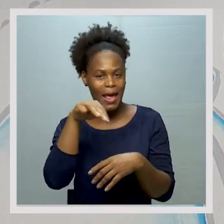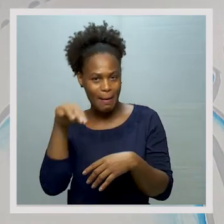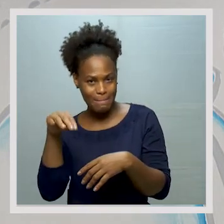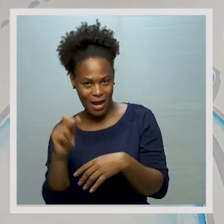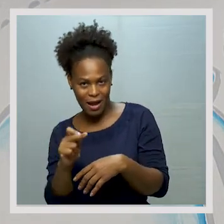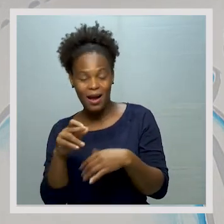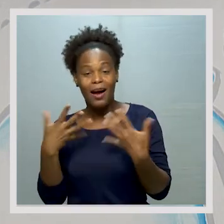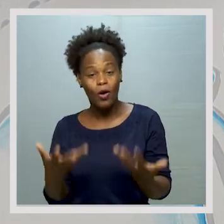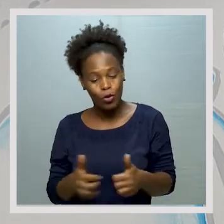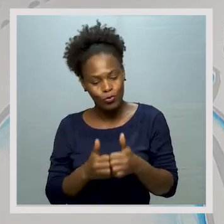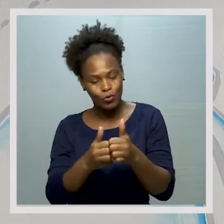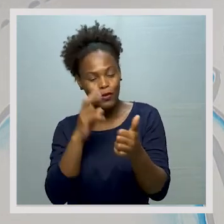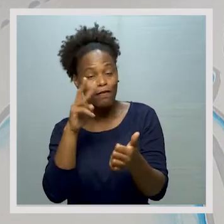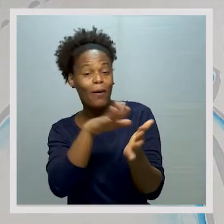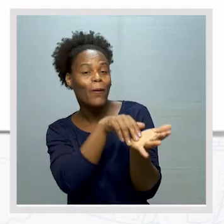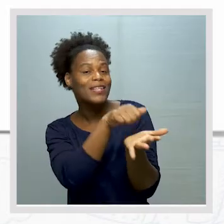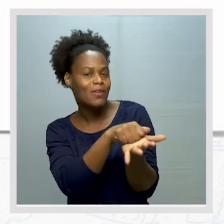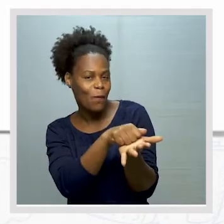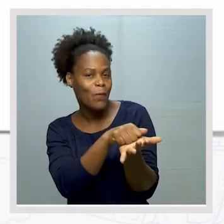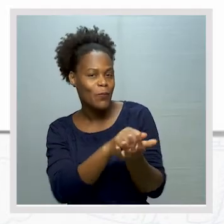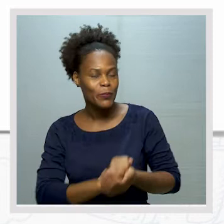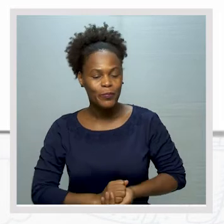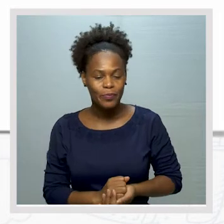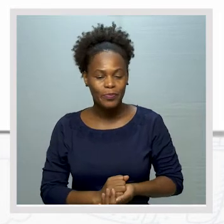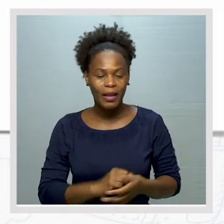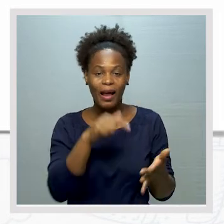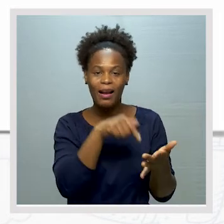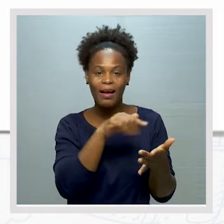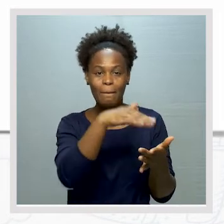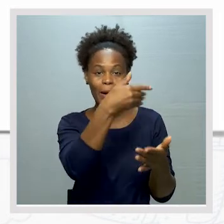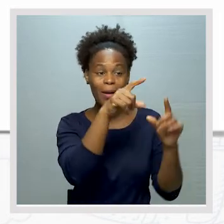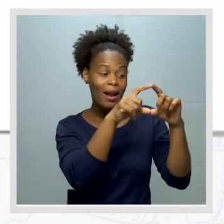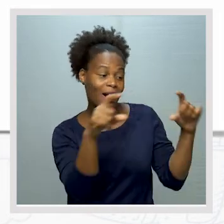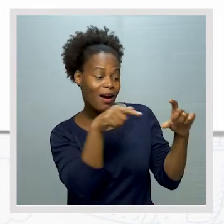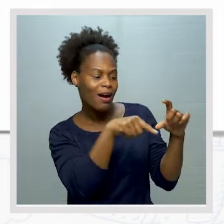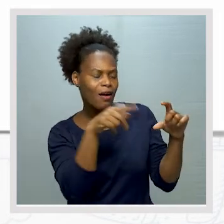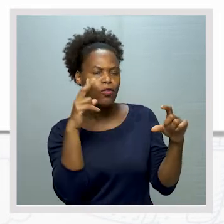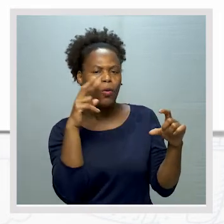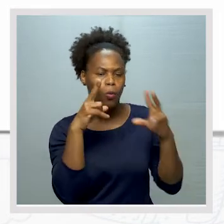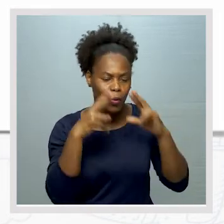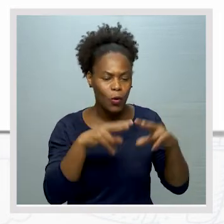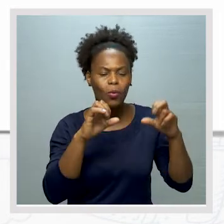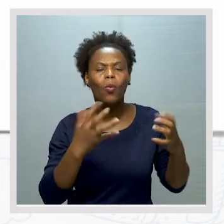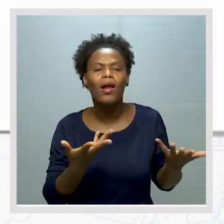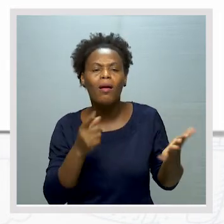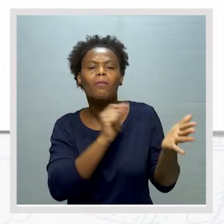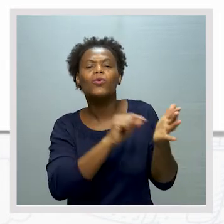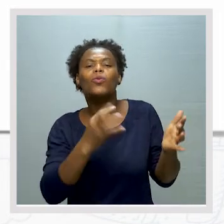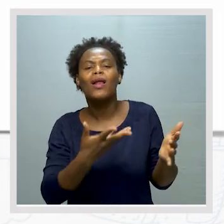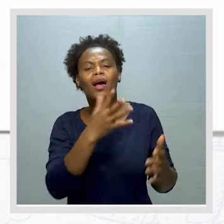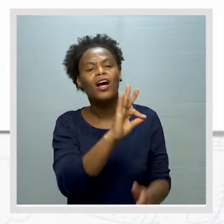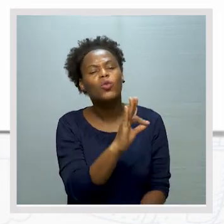va voir ensemble la correction. Ici, dans la première case, qu'est-ce que vous avez trouvé? Quel est le score? 14